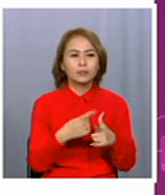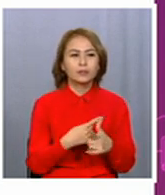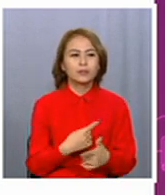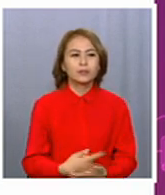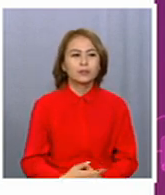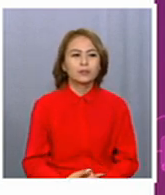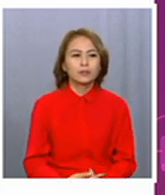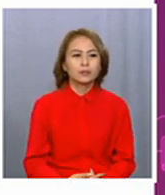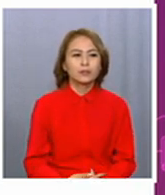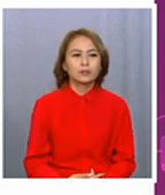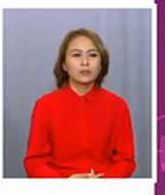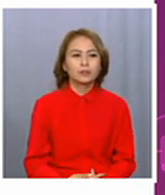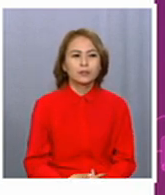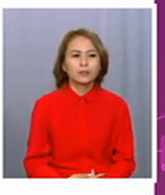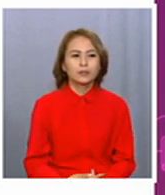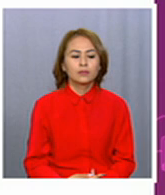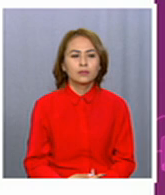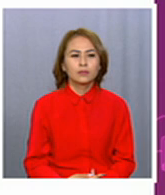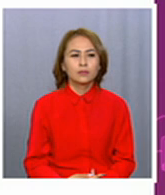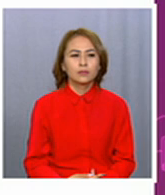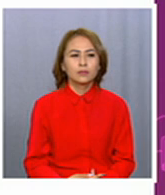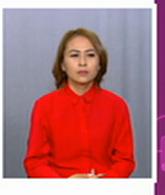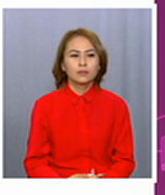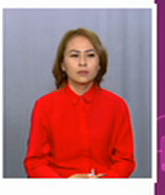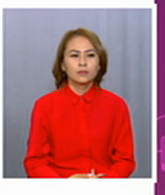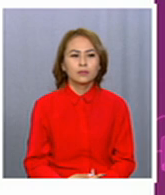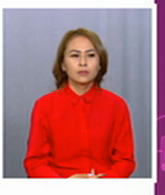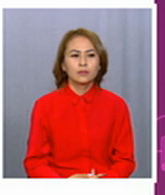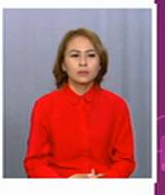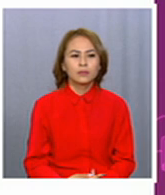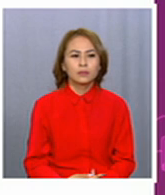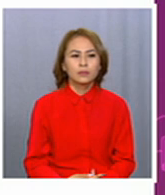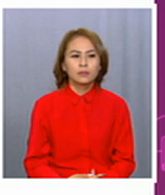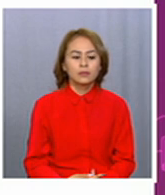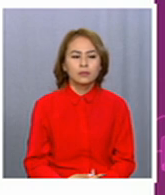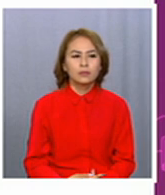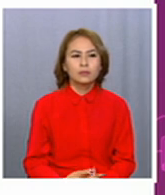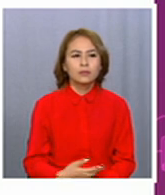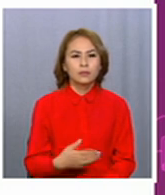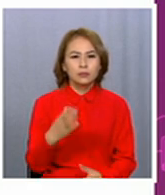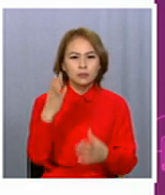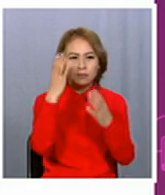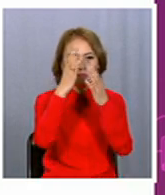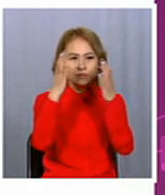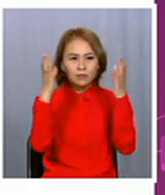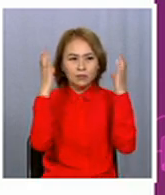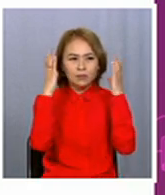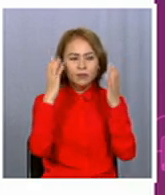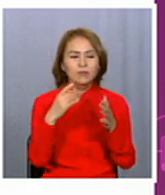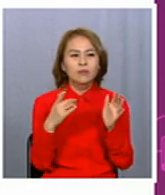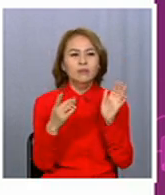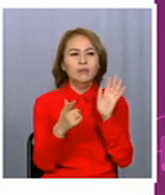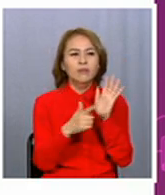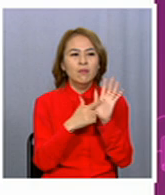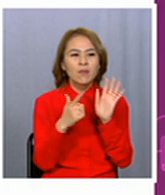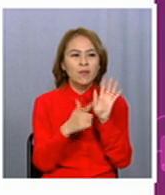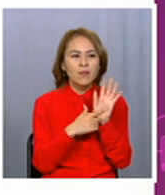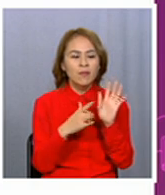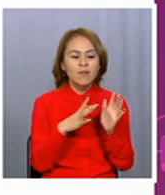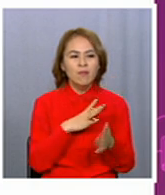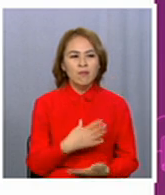Жақсы. Тексеріп көрейік, балалар. Яғни, ұлттық бас киім бөрік. Дұрыс айтасыңдар.